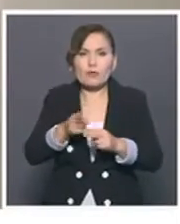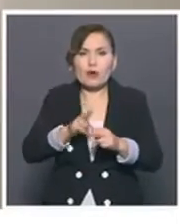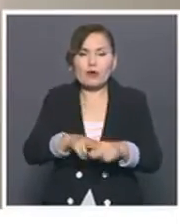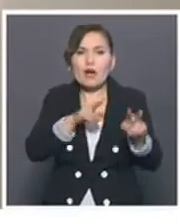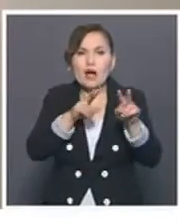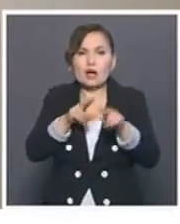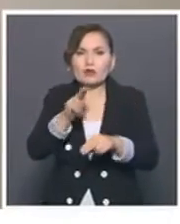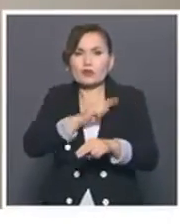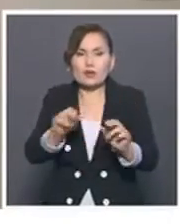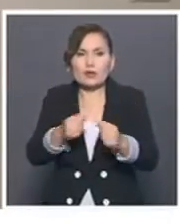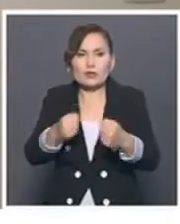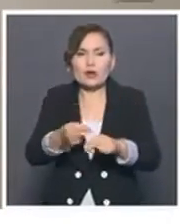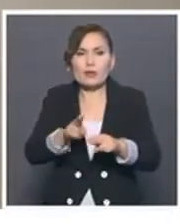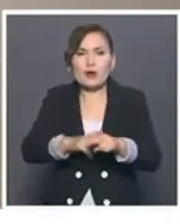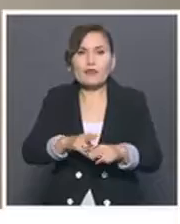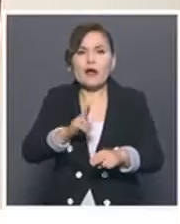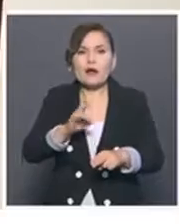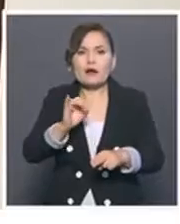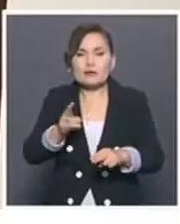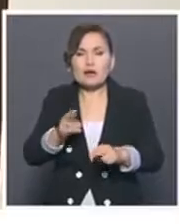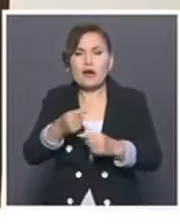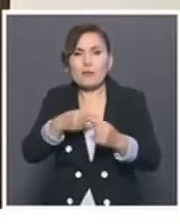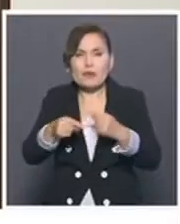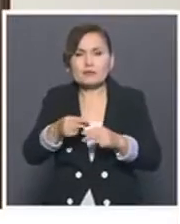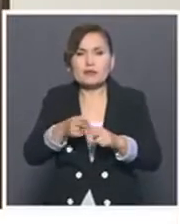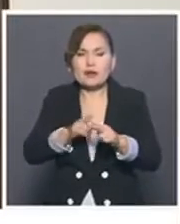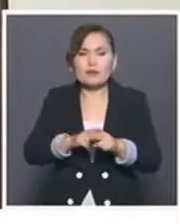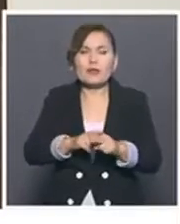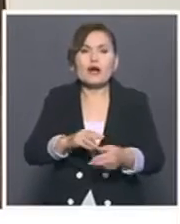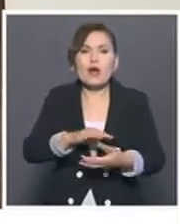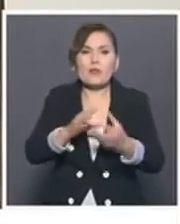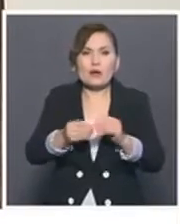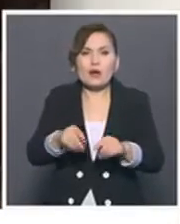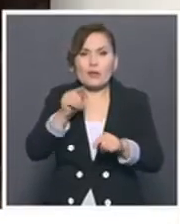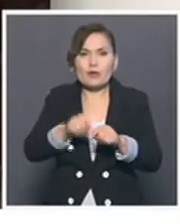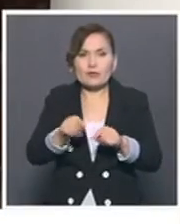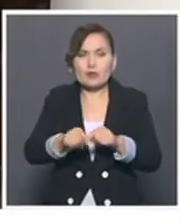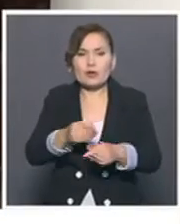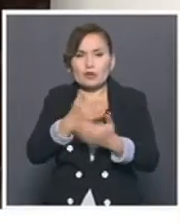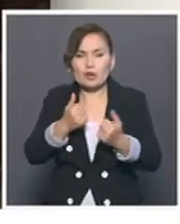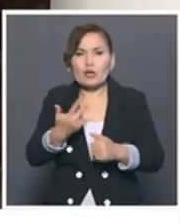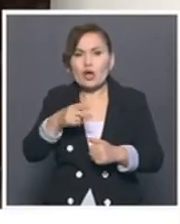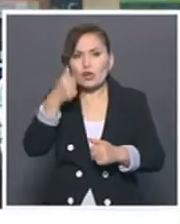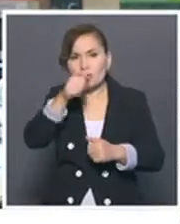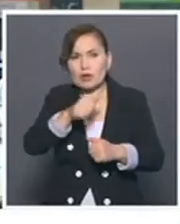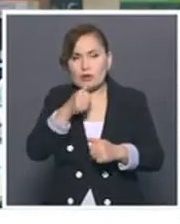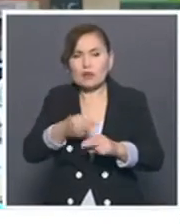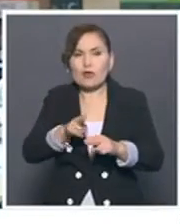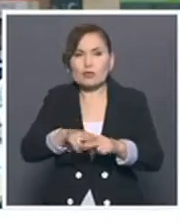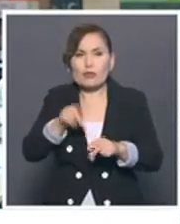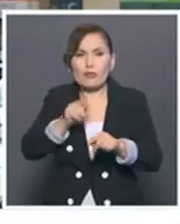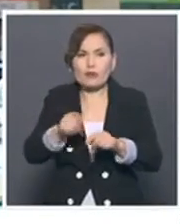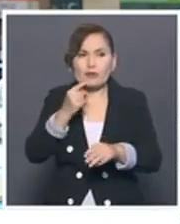қадағалау әзірге мүмкін емес. Кооперативтер кәсіпке жатады, ал шағын және орта кәсіпті тексеруге болмайды. 3 жылдық мораторий бар.